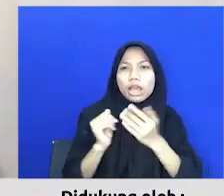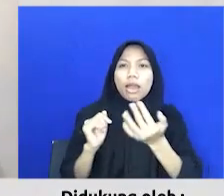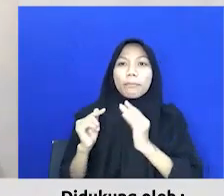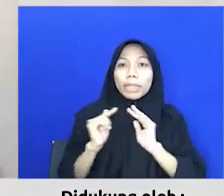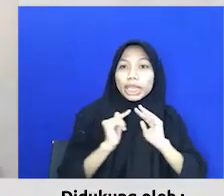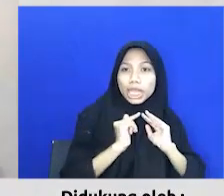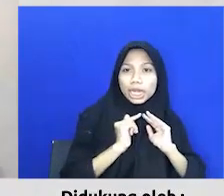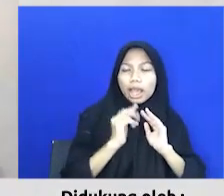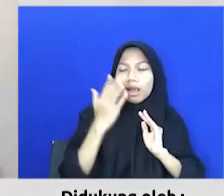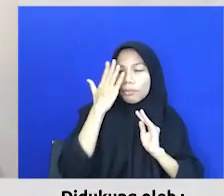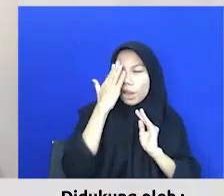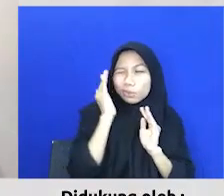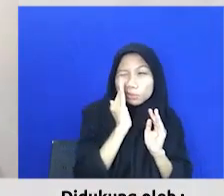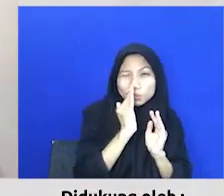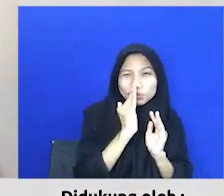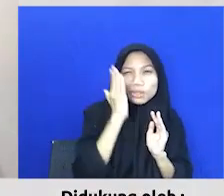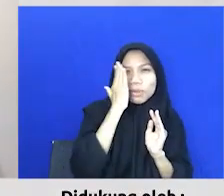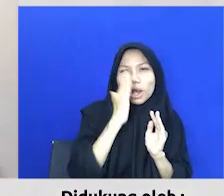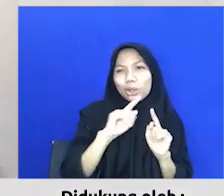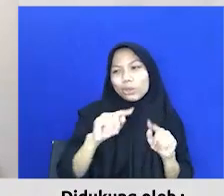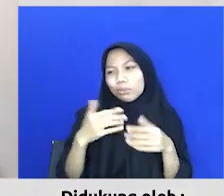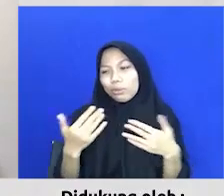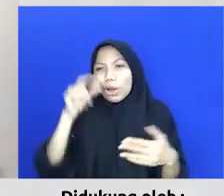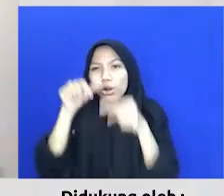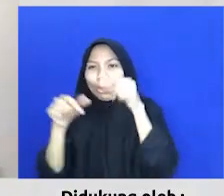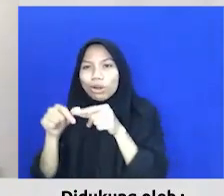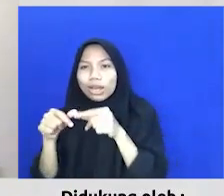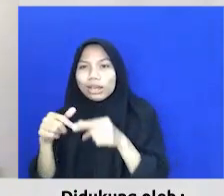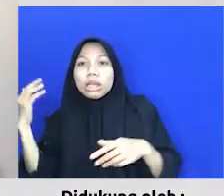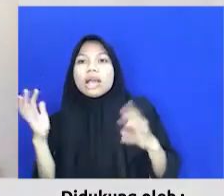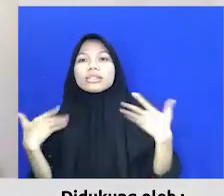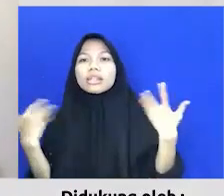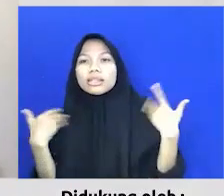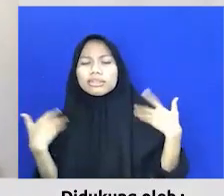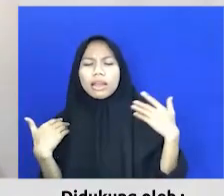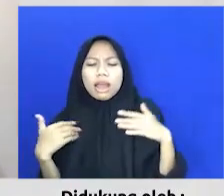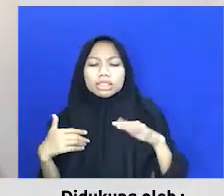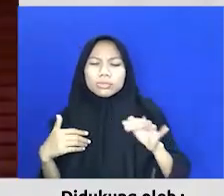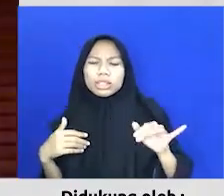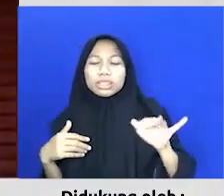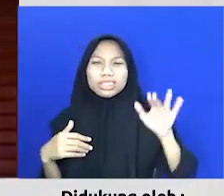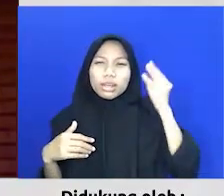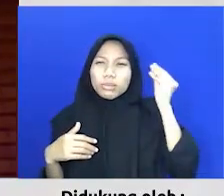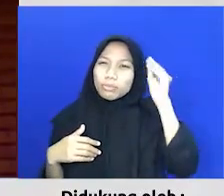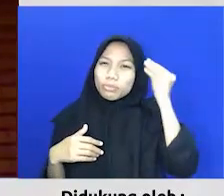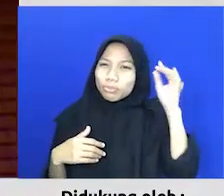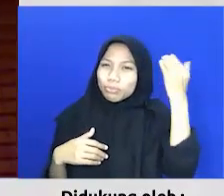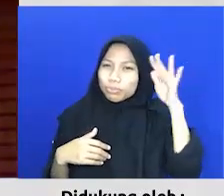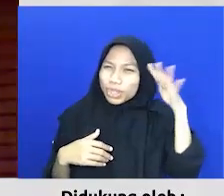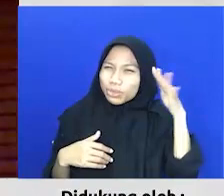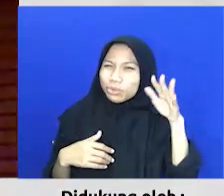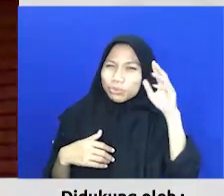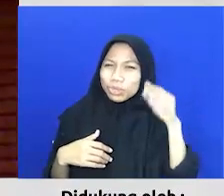sangat dalam ya Pak. Jadi kita melihat nih ada gap dari awal gitu, begitu kita melihat si karakter yang sebetulnya kalau sekarang orang